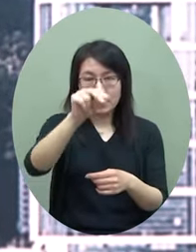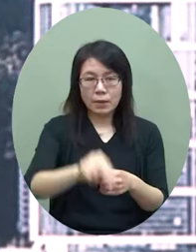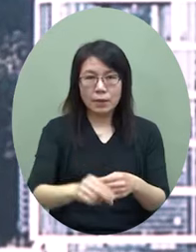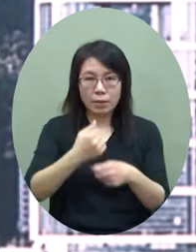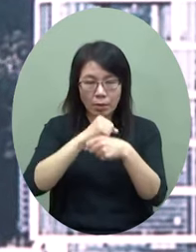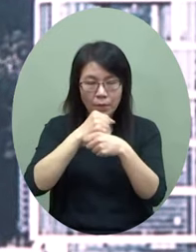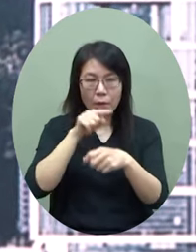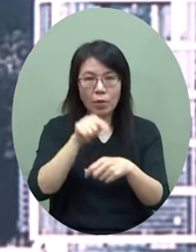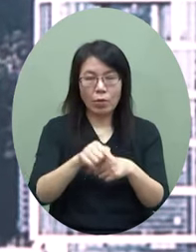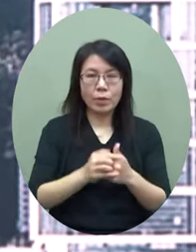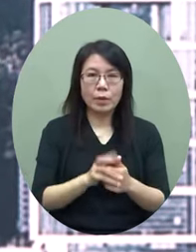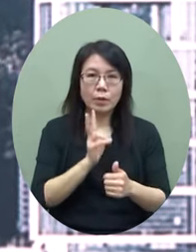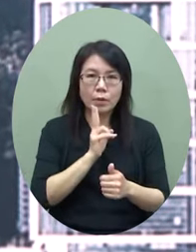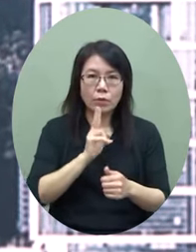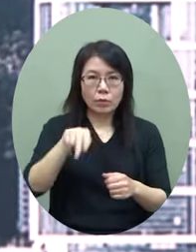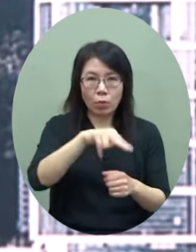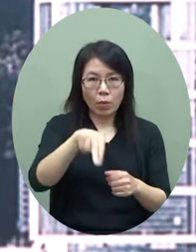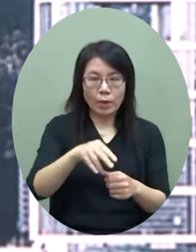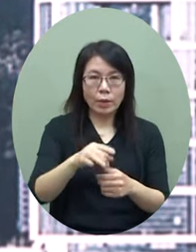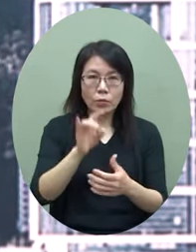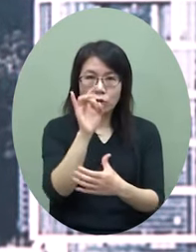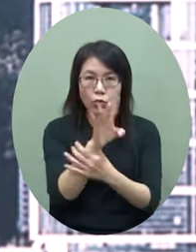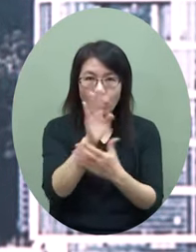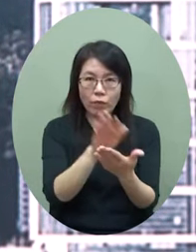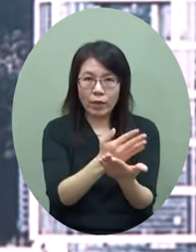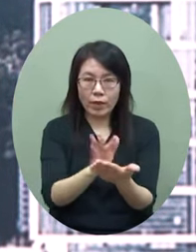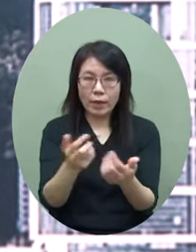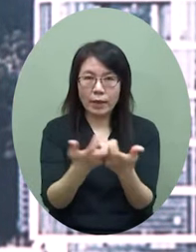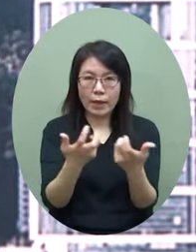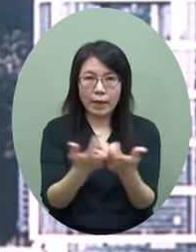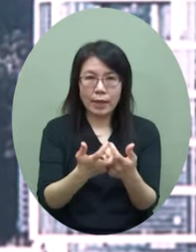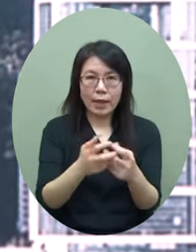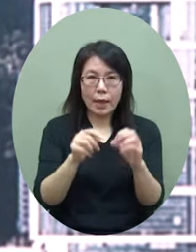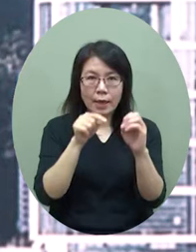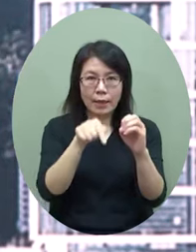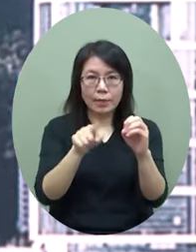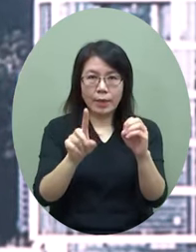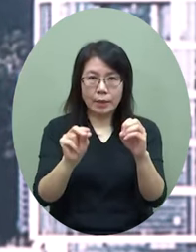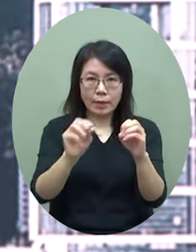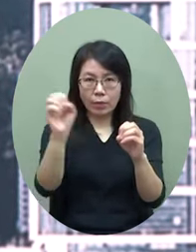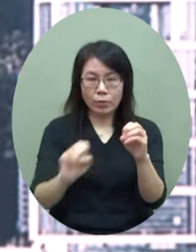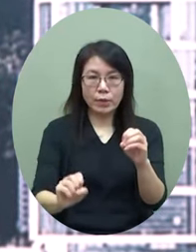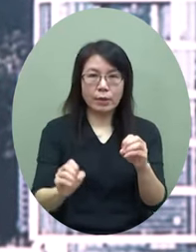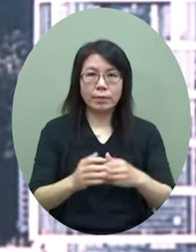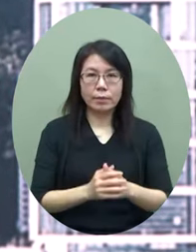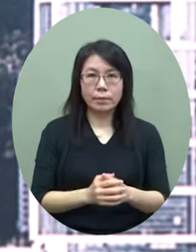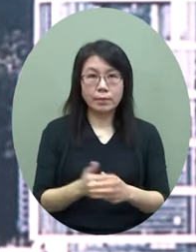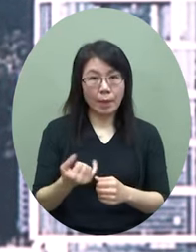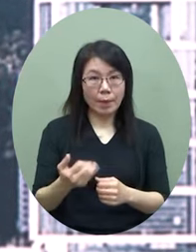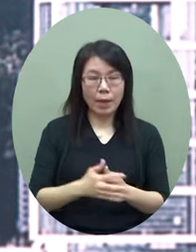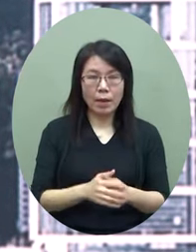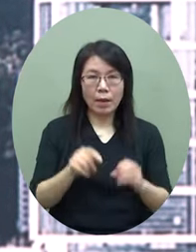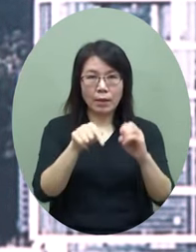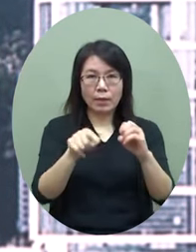于找到就是早识别的比率是0.17%对不对 0.